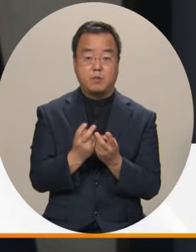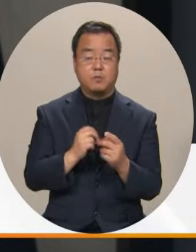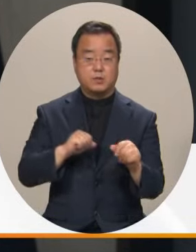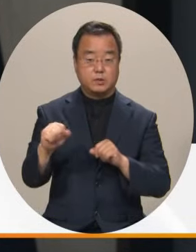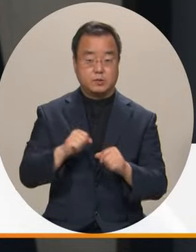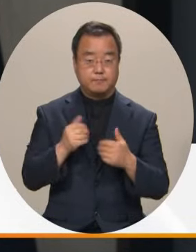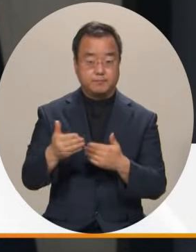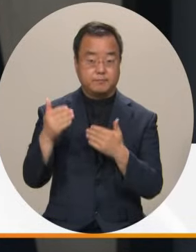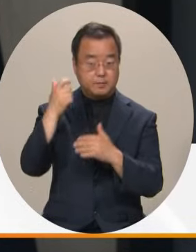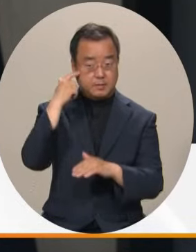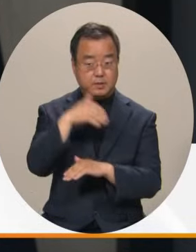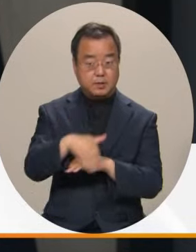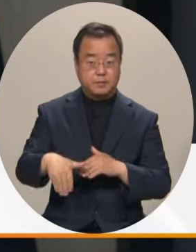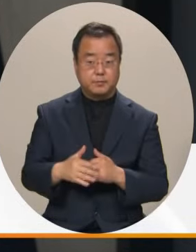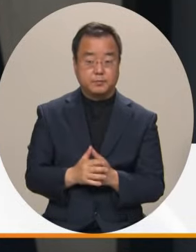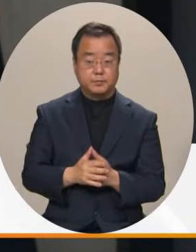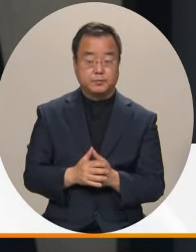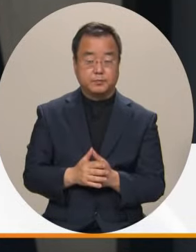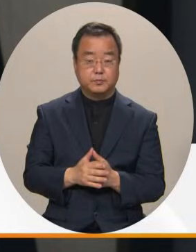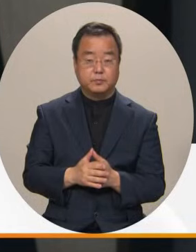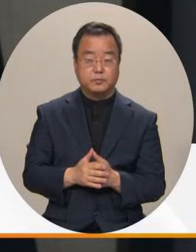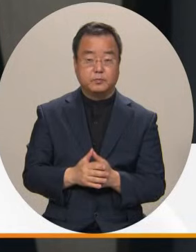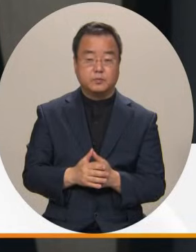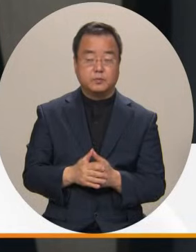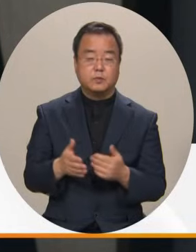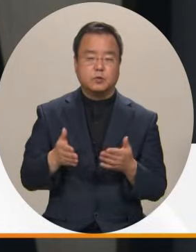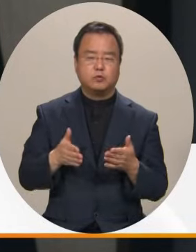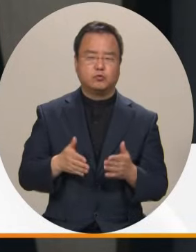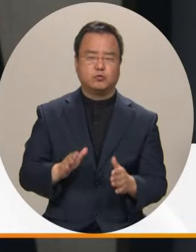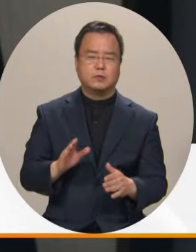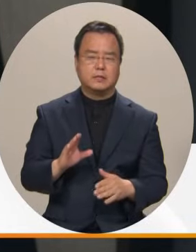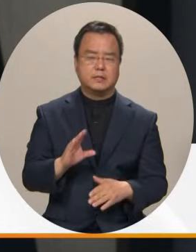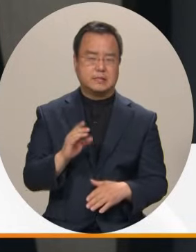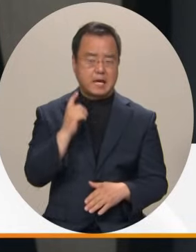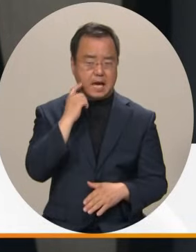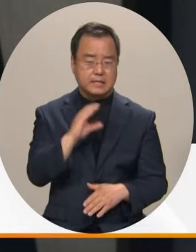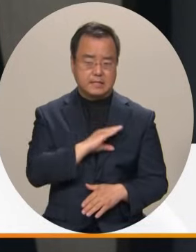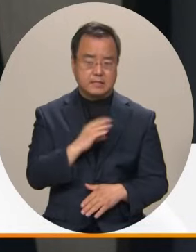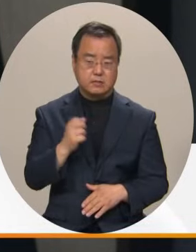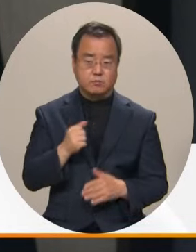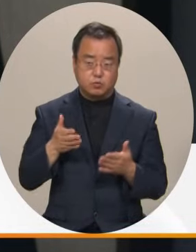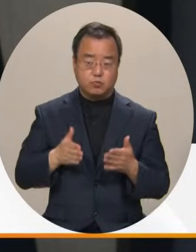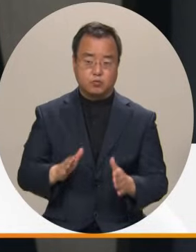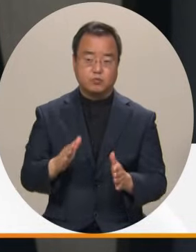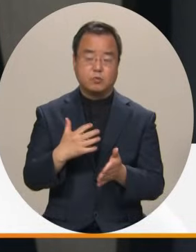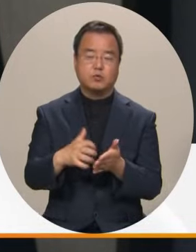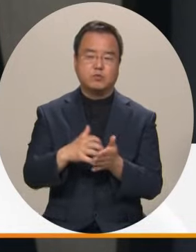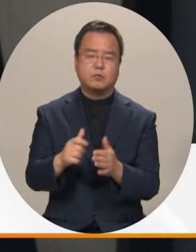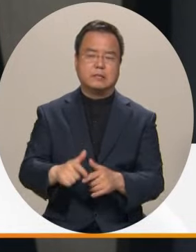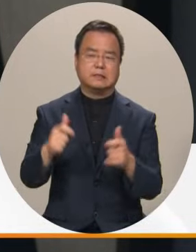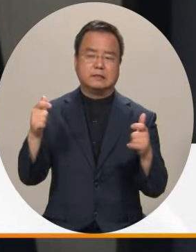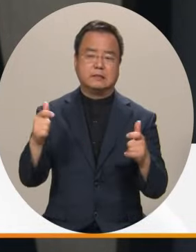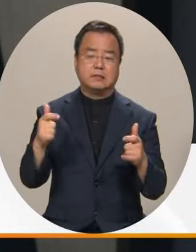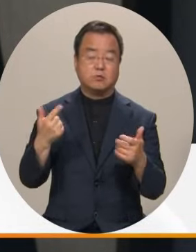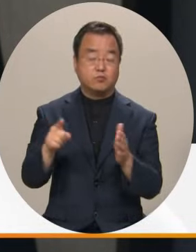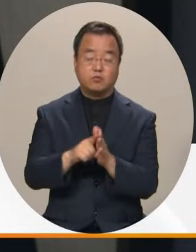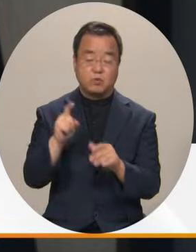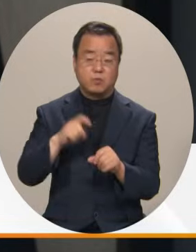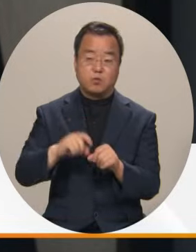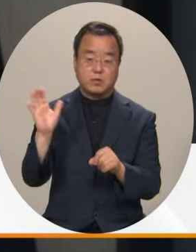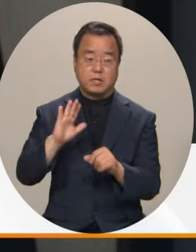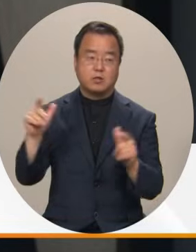할 계획이고요 보호 출산지 목표가 단순하게 보호 출산을 늘리는게 아니고요 보고 출산을 최소화하기 위한